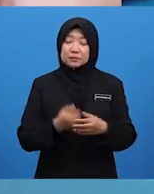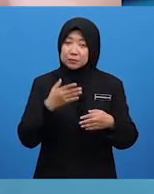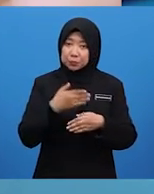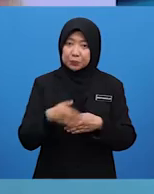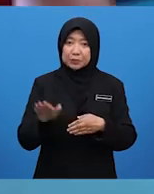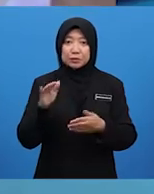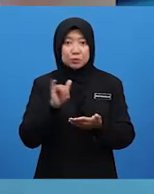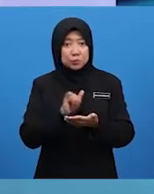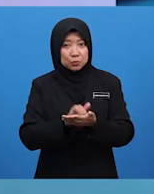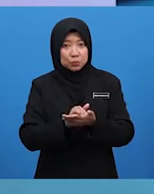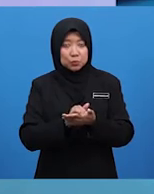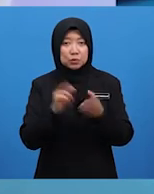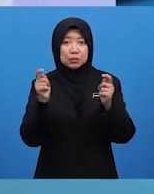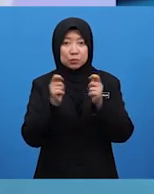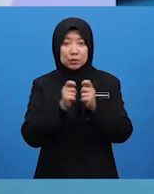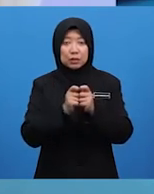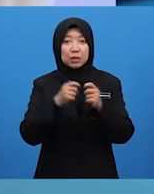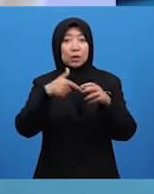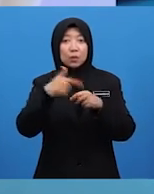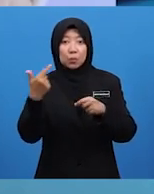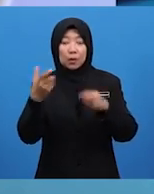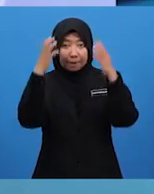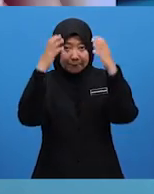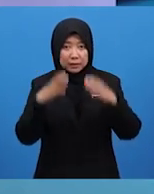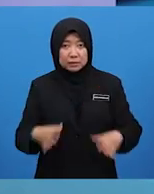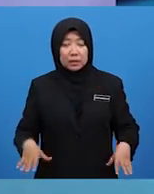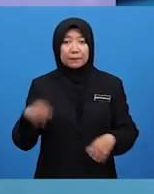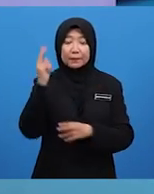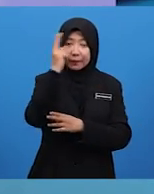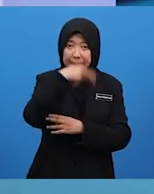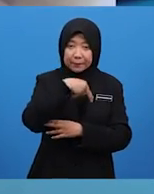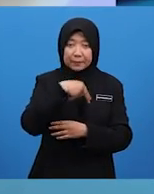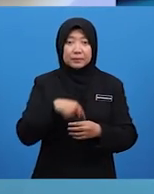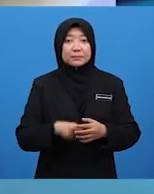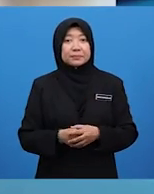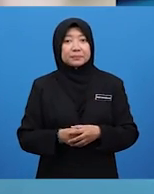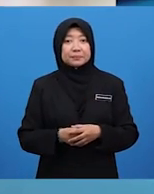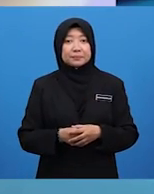Kemudian, temukan sebelah luar pesak berhadapan.